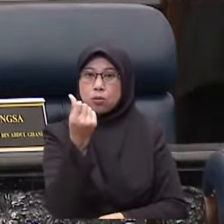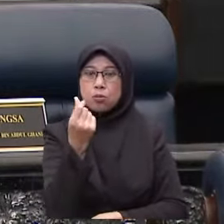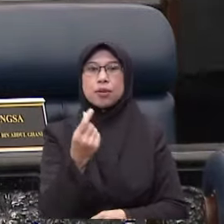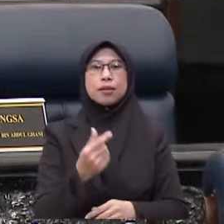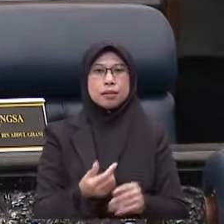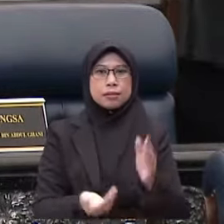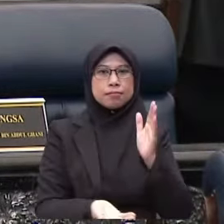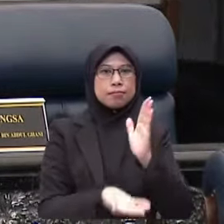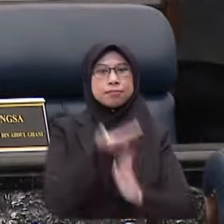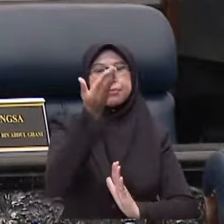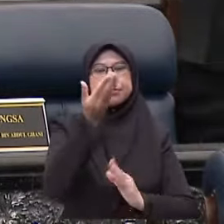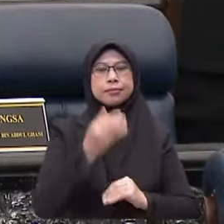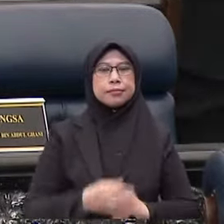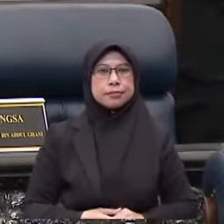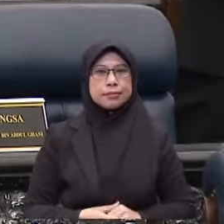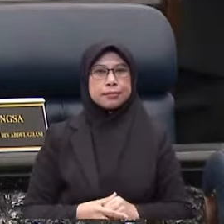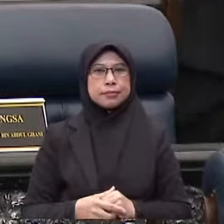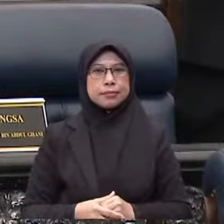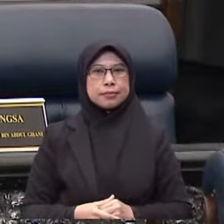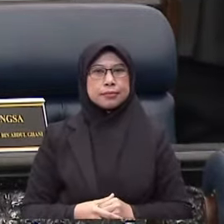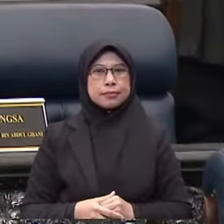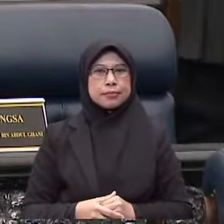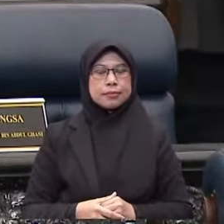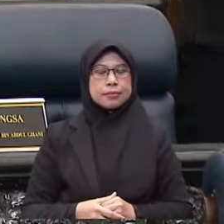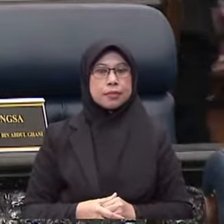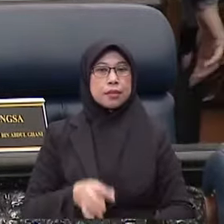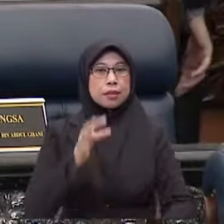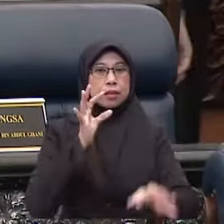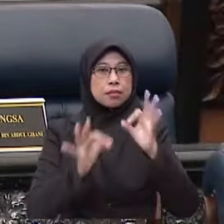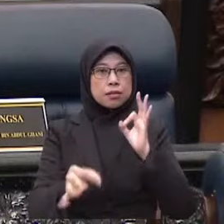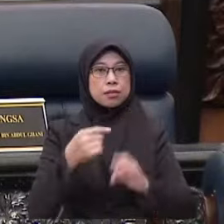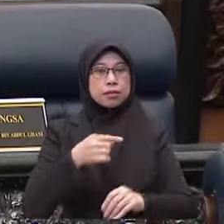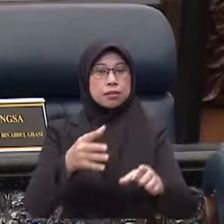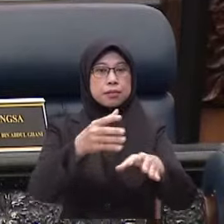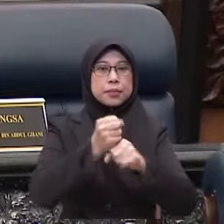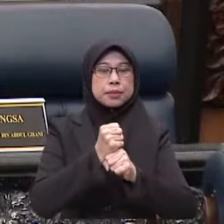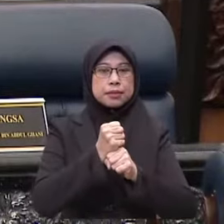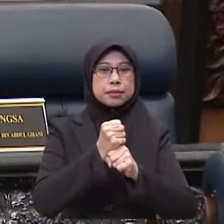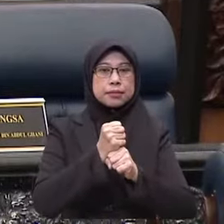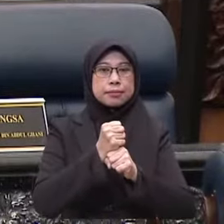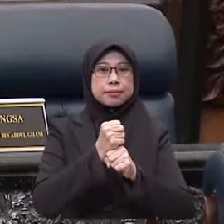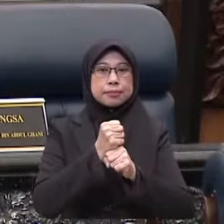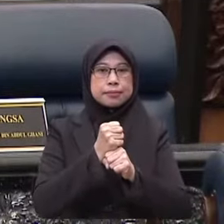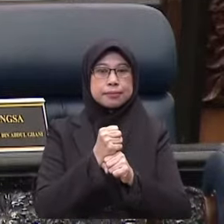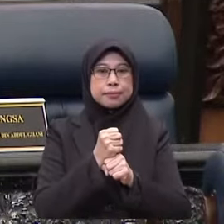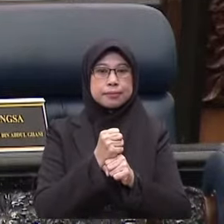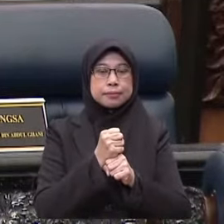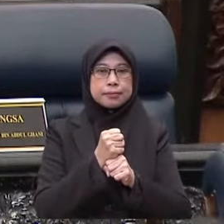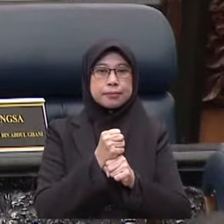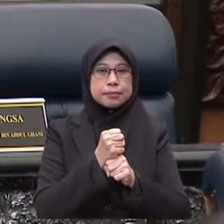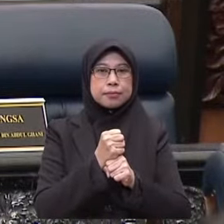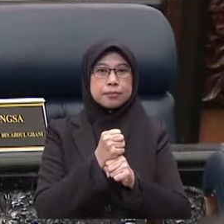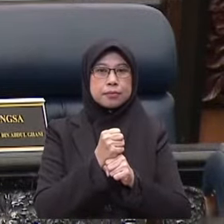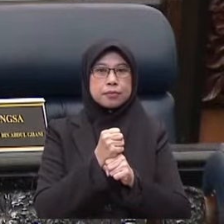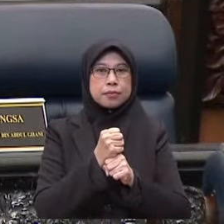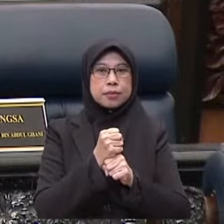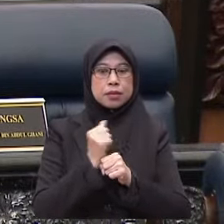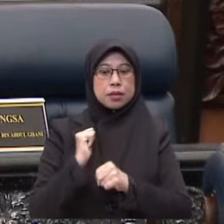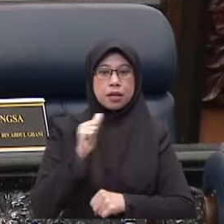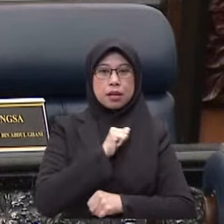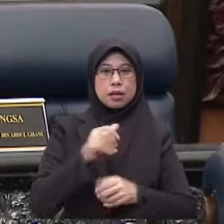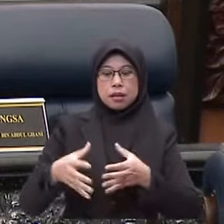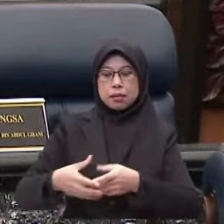automatik menjadi Kukuh apatah lagi kalau kita dapat ahli-ahli pembangkang